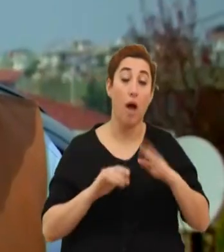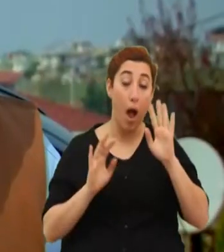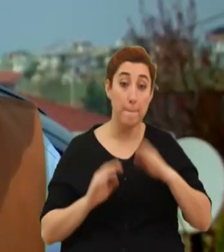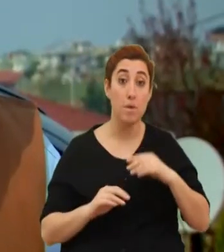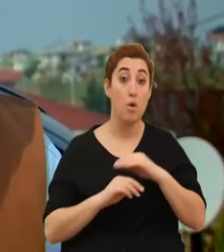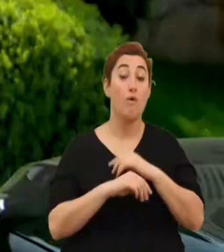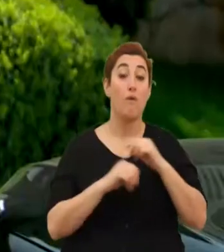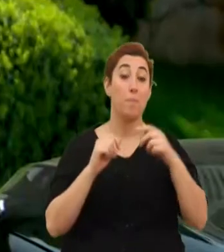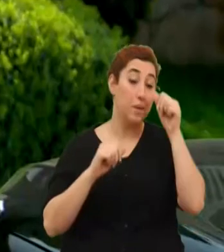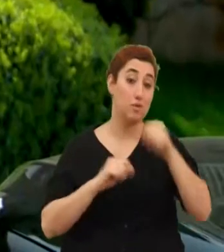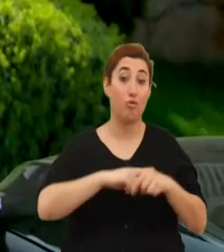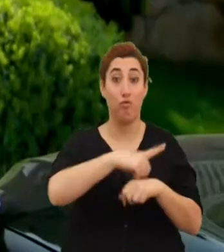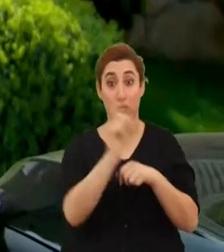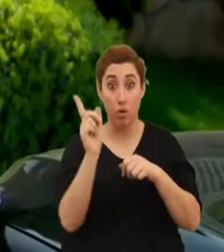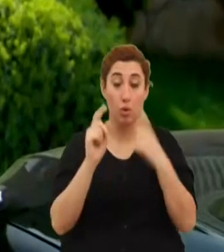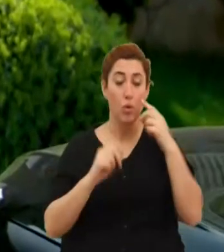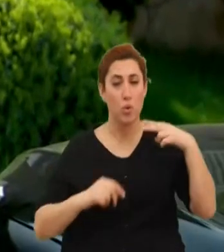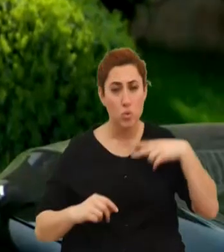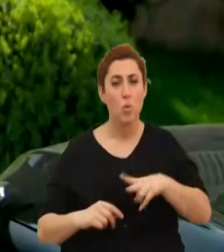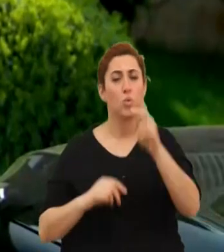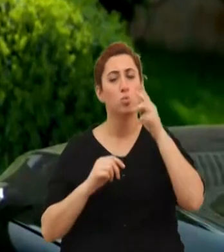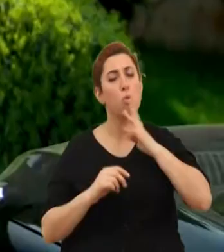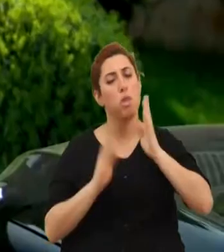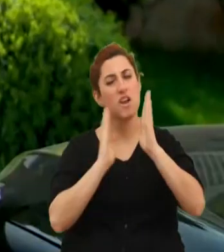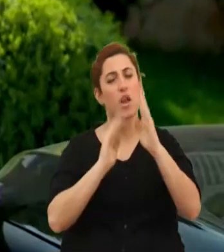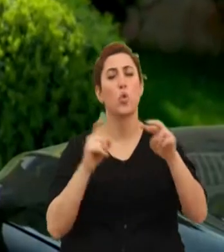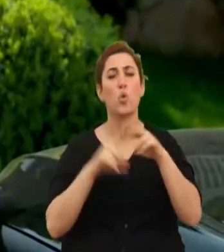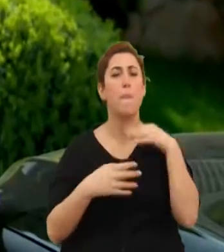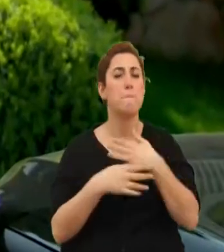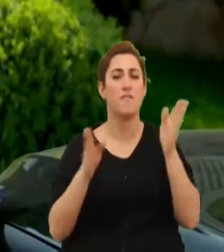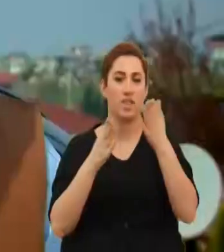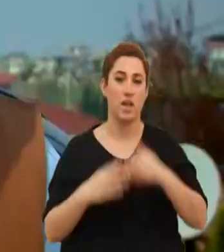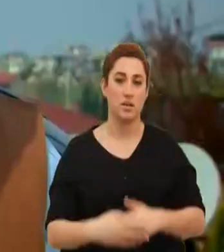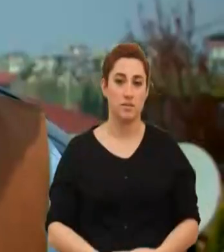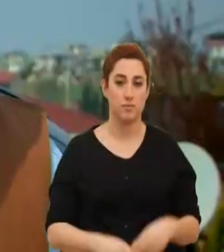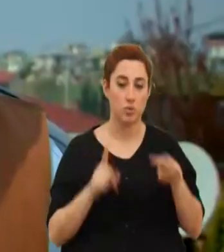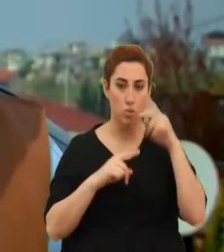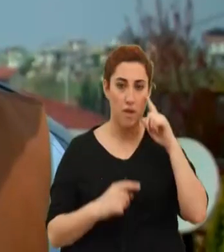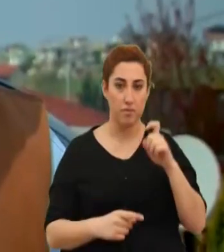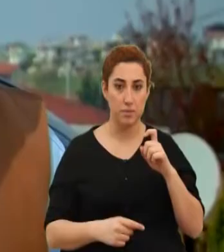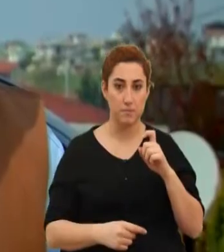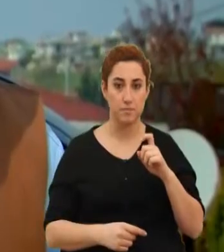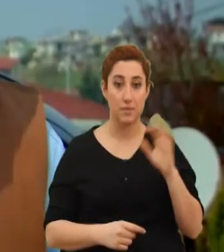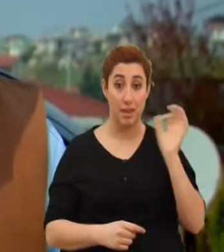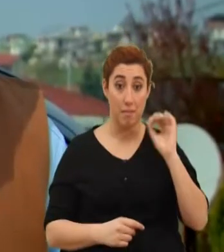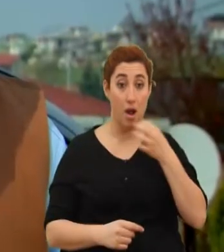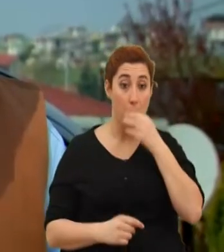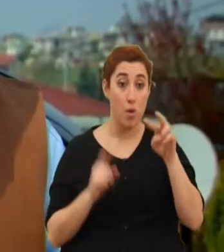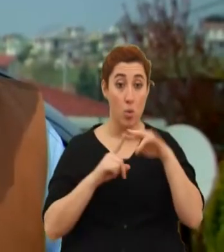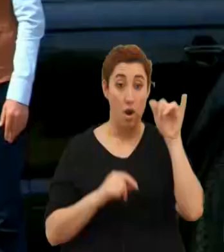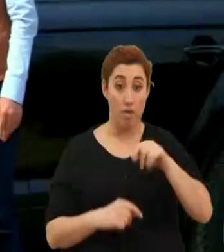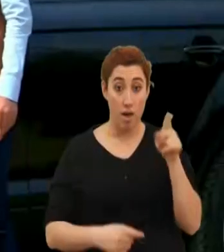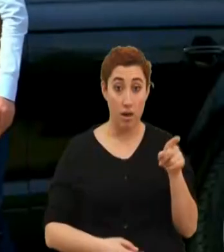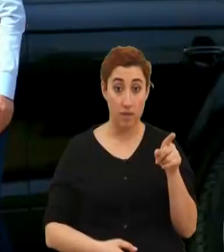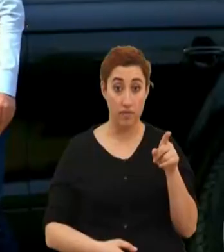Ama fullerseniz olayın sonuna kadar gidersiniz. Nurhan'ı mahvedersiniz efendim. Nurhan mı? Demek haber Nurhan'la